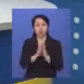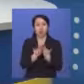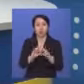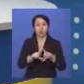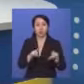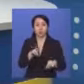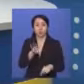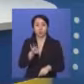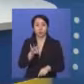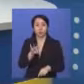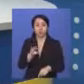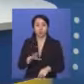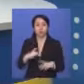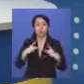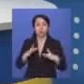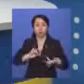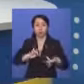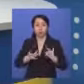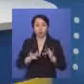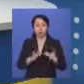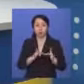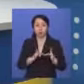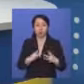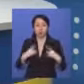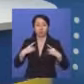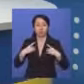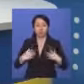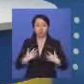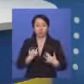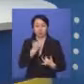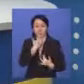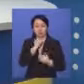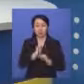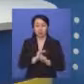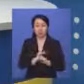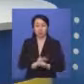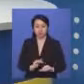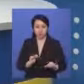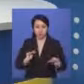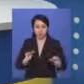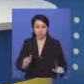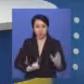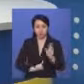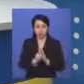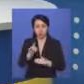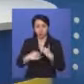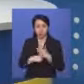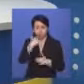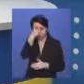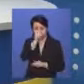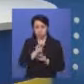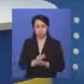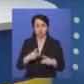имени Габита Мусрепова провела онлайн-утренник для своих маленьких читателей. С наступающим Новым годом детей